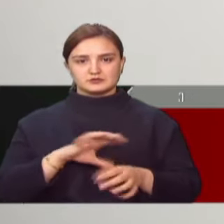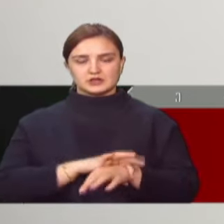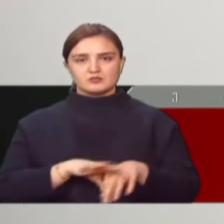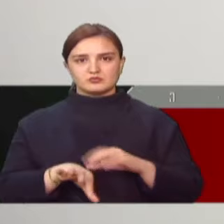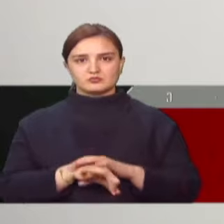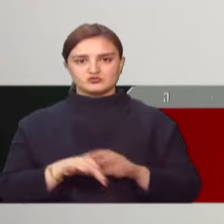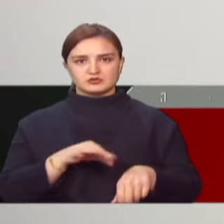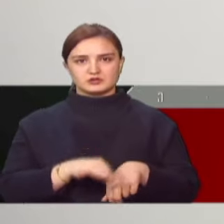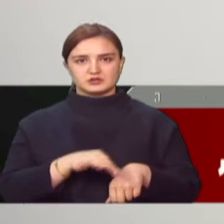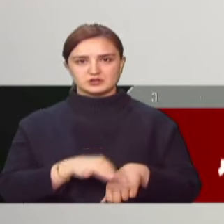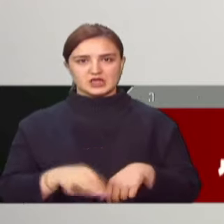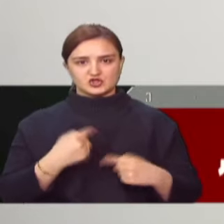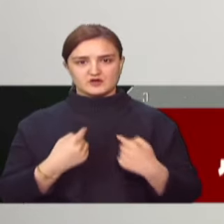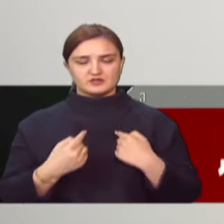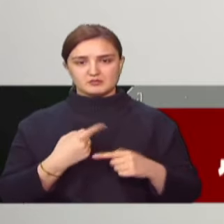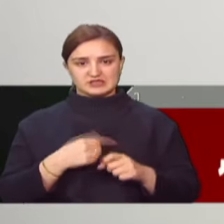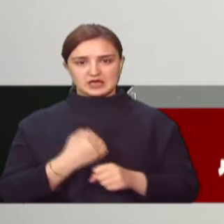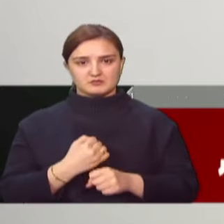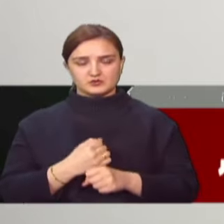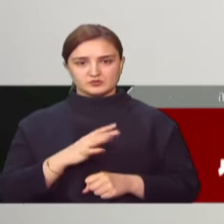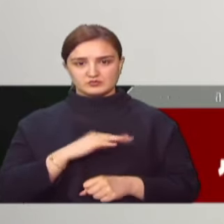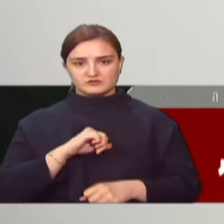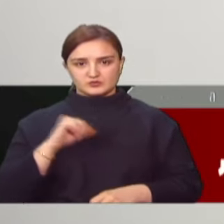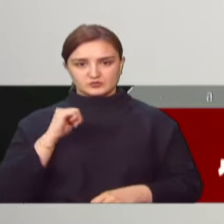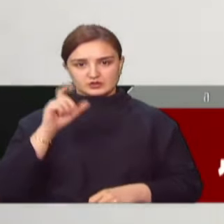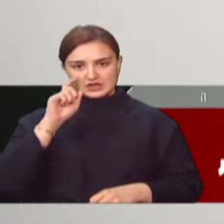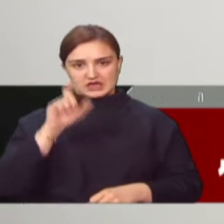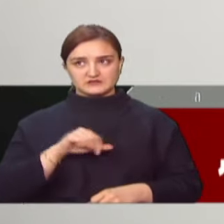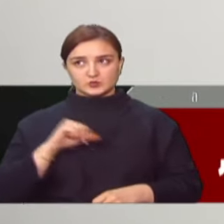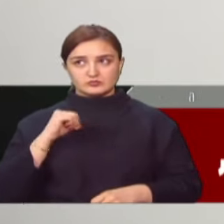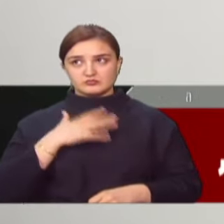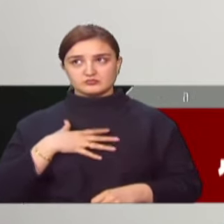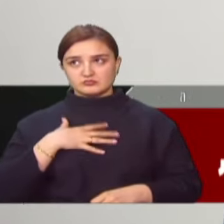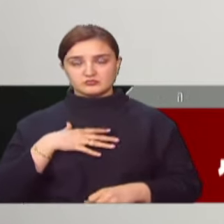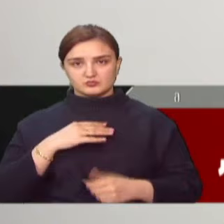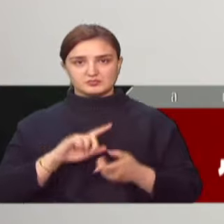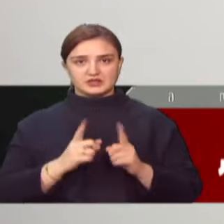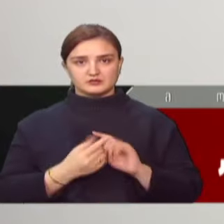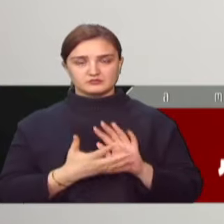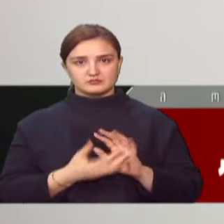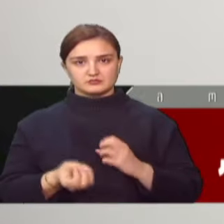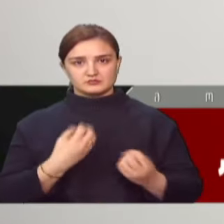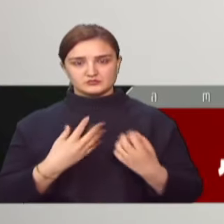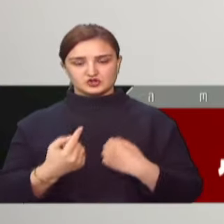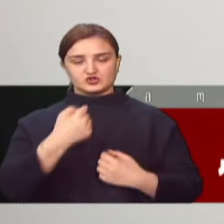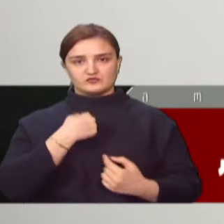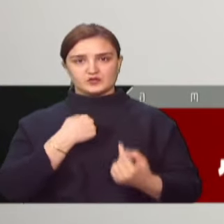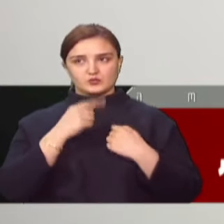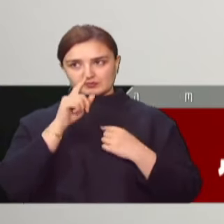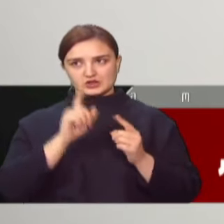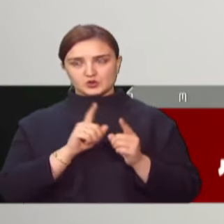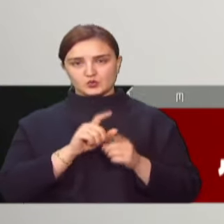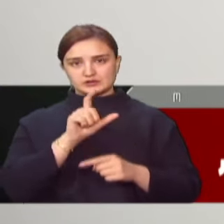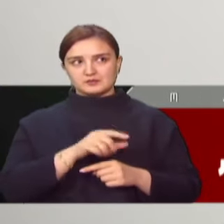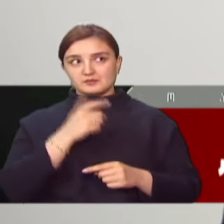ესეთ ანჯავდნენ. Da, am izgram că te beli cu aescatii, vin să măzut ucs. Tu ești cine șoare chels. Ram ce în titcos, ati mari